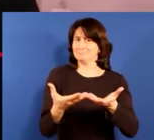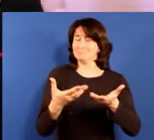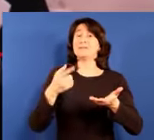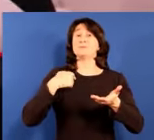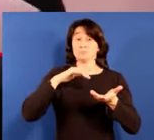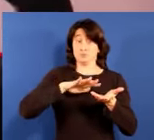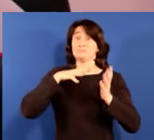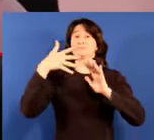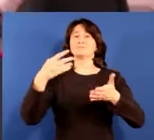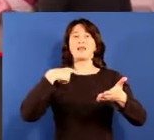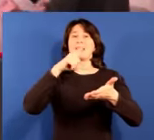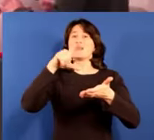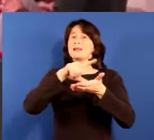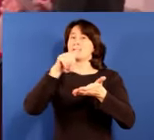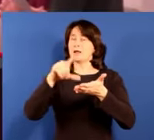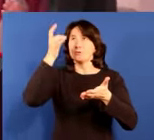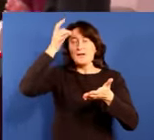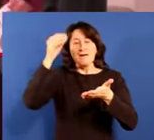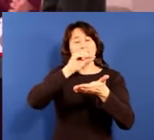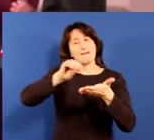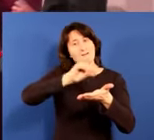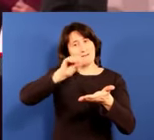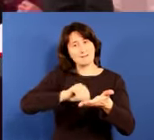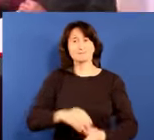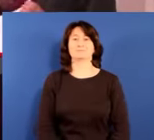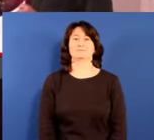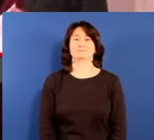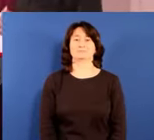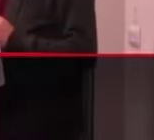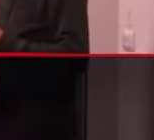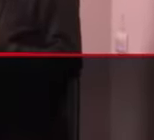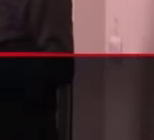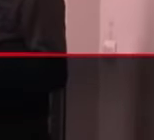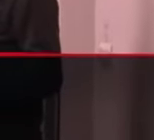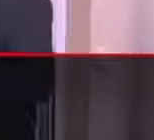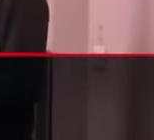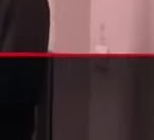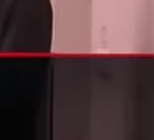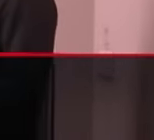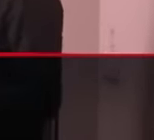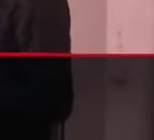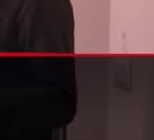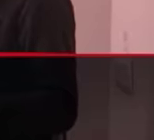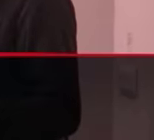zaletasuna bultzatzeko sortu den kultur ekimen honekin, aurten beste urrats bat gehiago eman eta